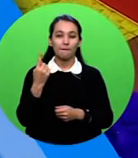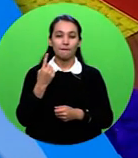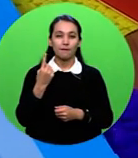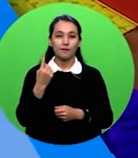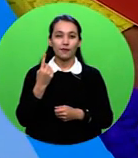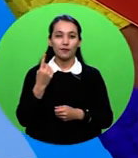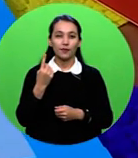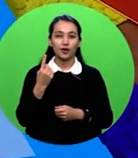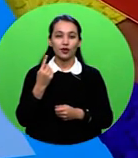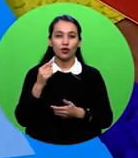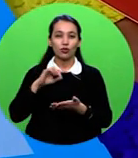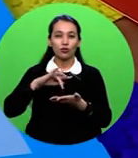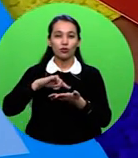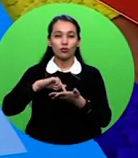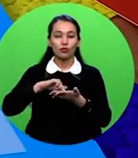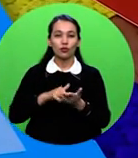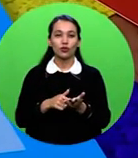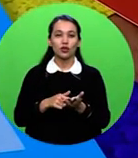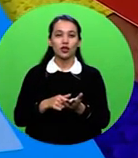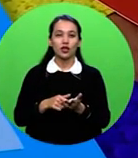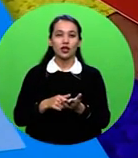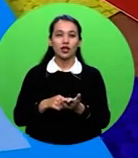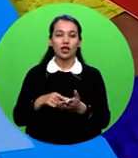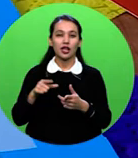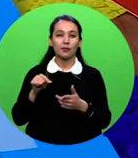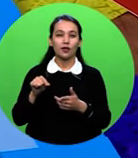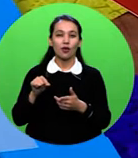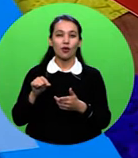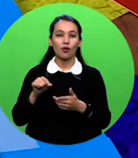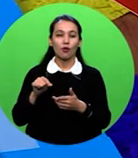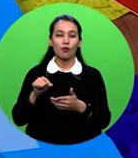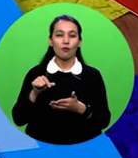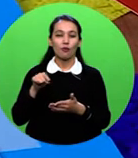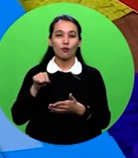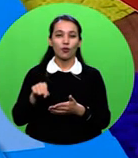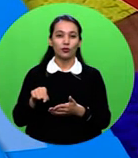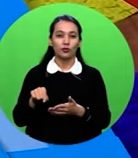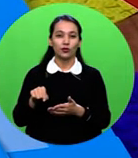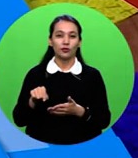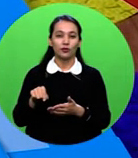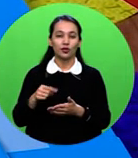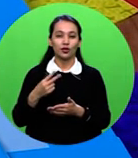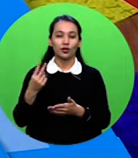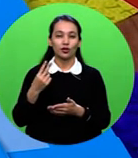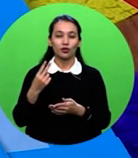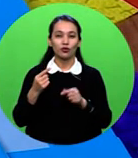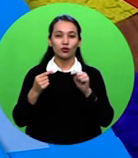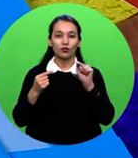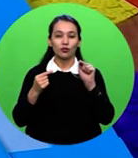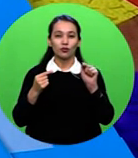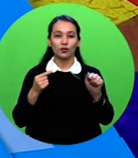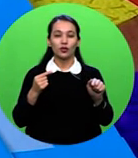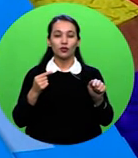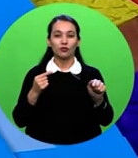birinchi nuqtadagi ipni qo'limiz yordamida bosib turamiz.